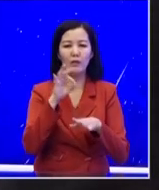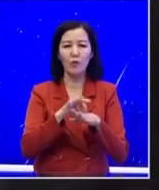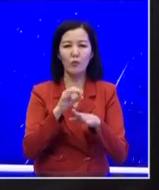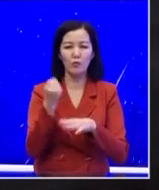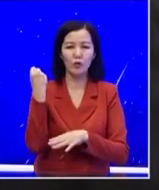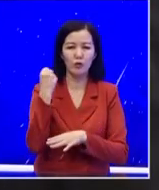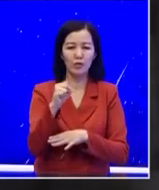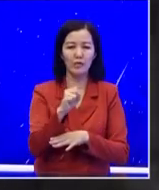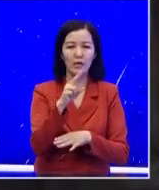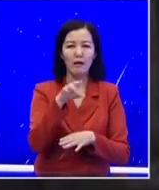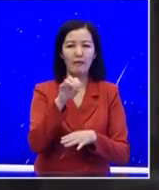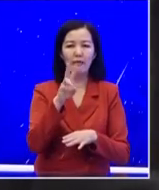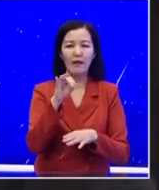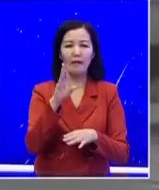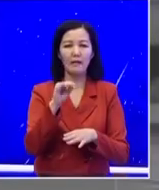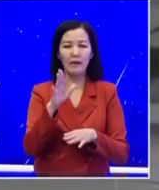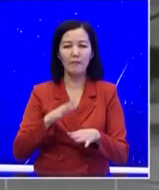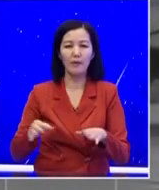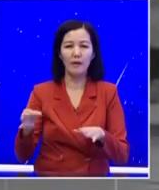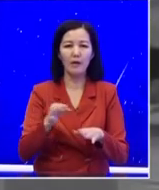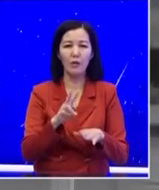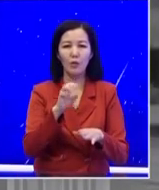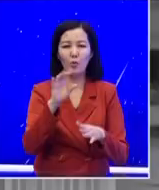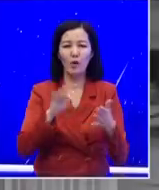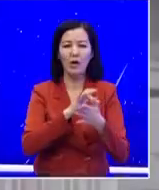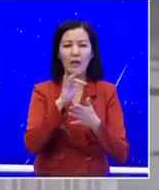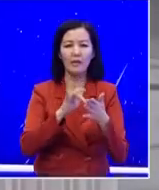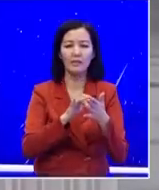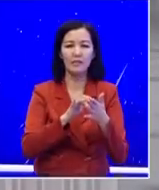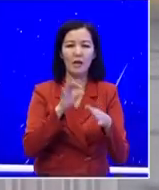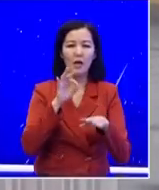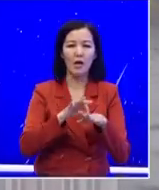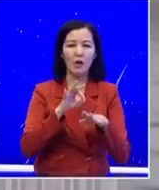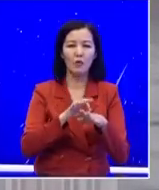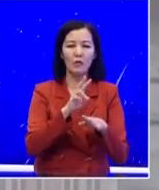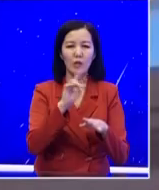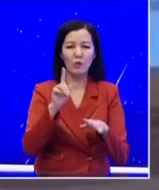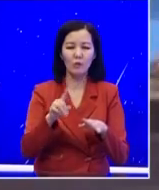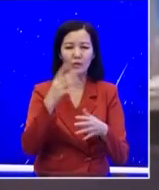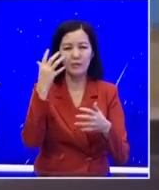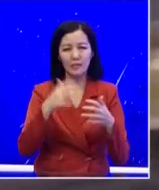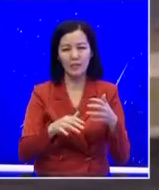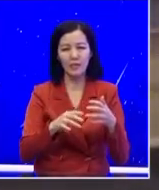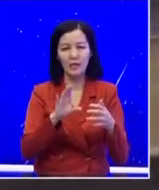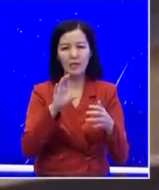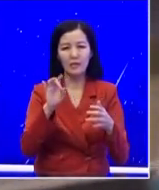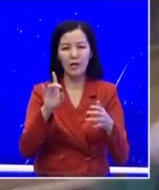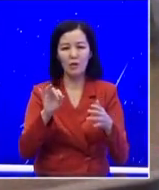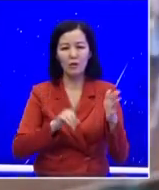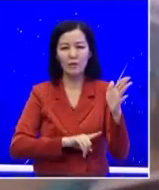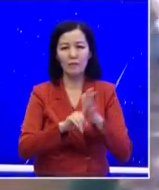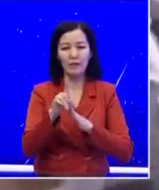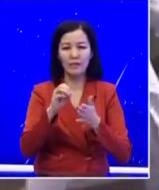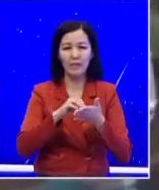еңсерді. Дания мемлекетіне қарасты аралдың Нук қаласында коронавирус инфекциясы наурыздың ортасынан сәуірдің басына дейін